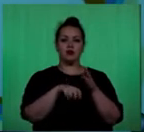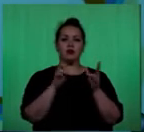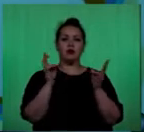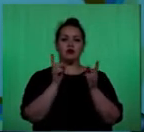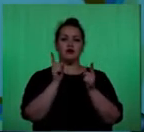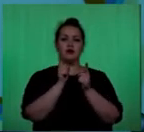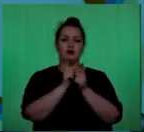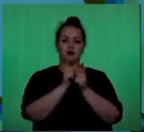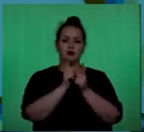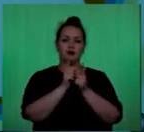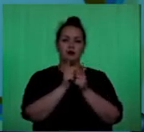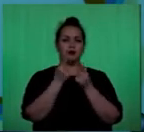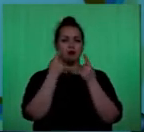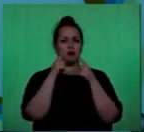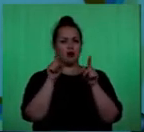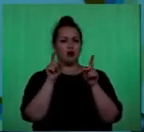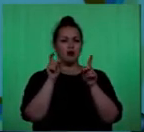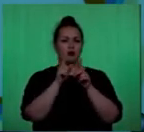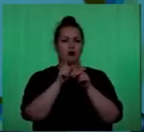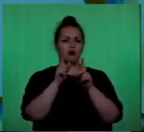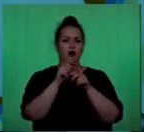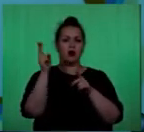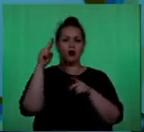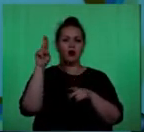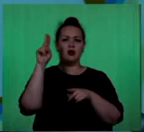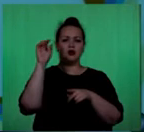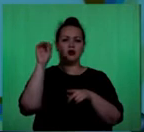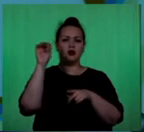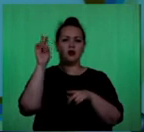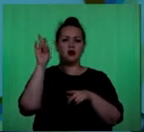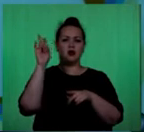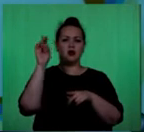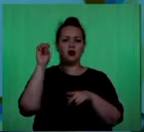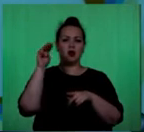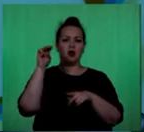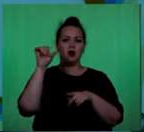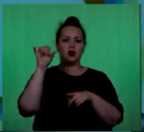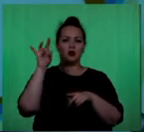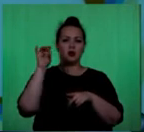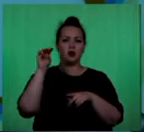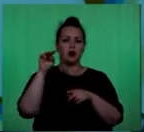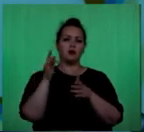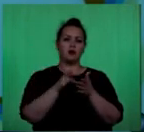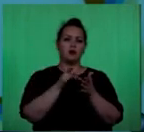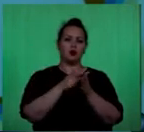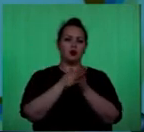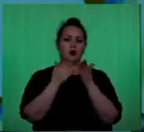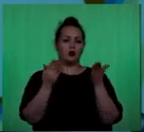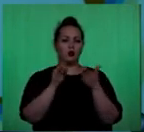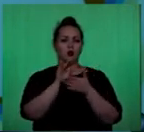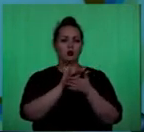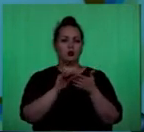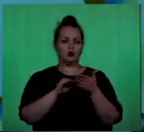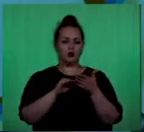встретилось странное слово денатурат откройте пожалуйста свои тетрадочки и запишите